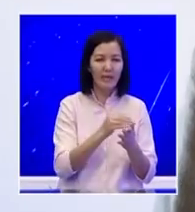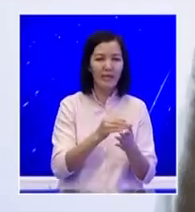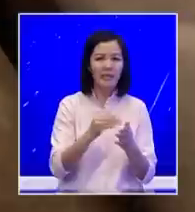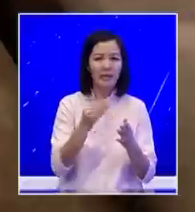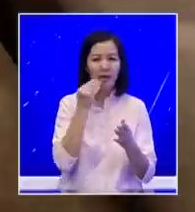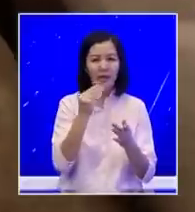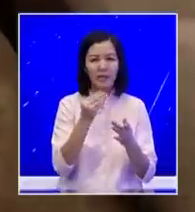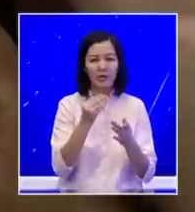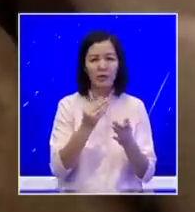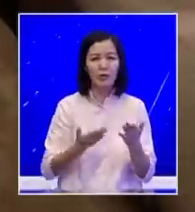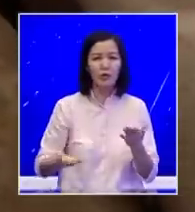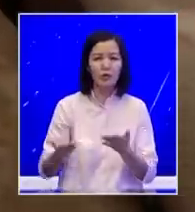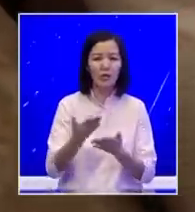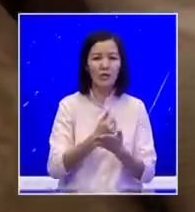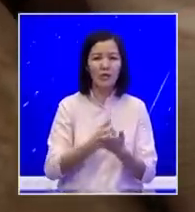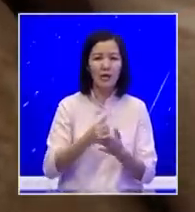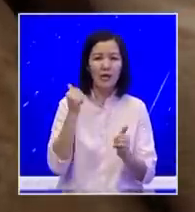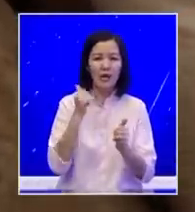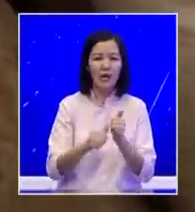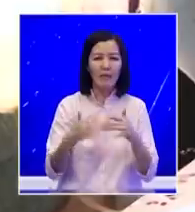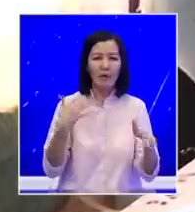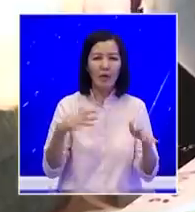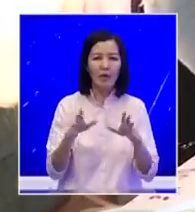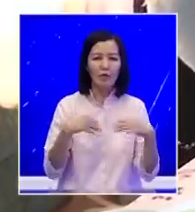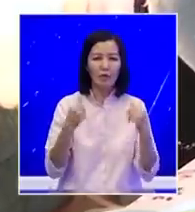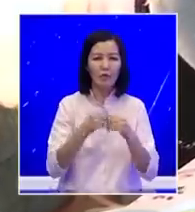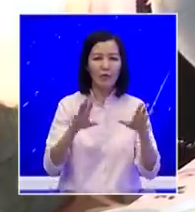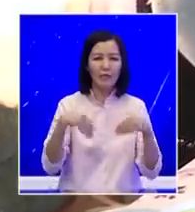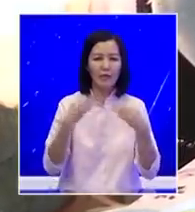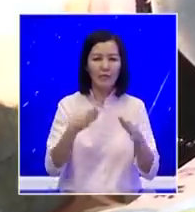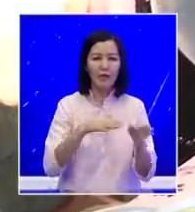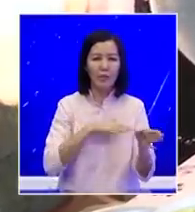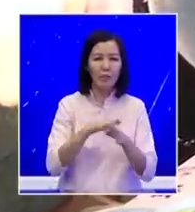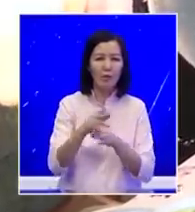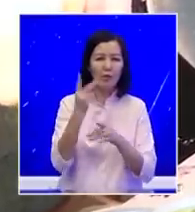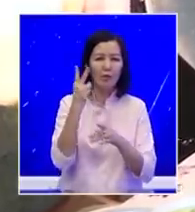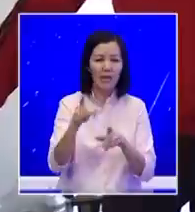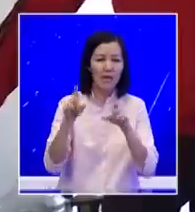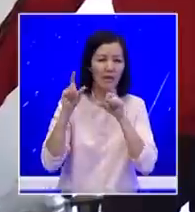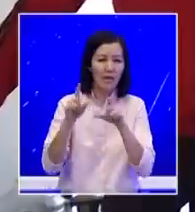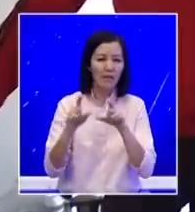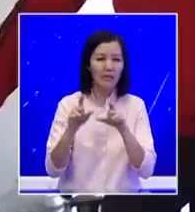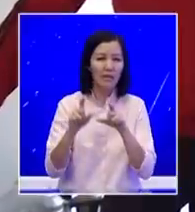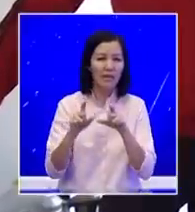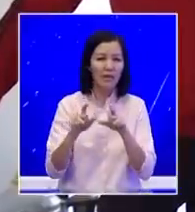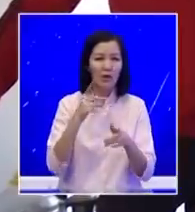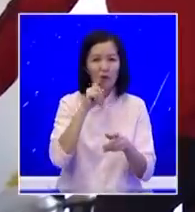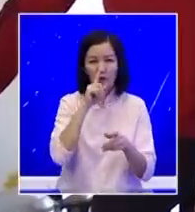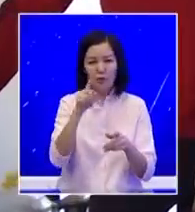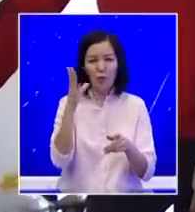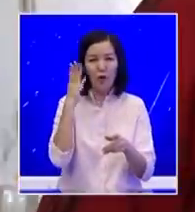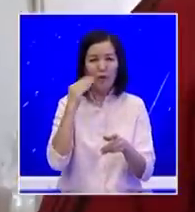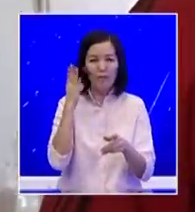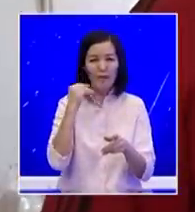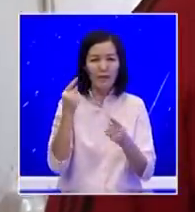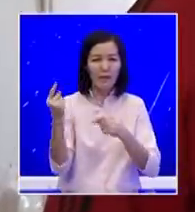түлік жиынтығы Ақсу ауылындағы әрбір әлжуаз отбасына берілді. Лық тола тиелген 2 ғамазды жерлестеріне сонау Алматыдан